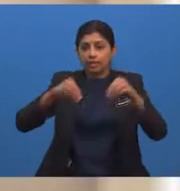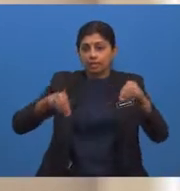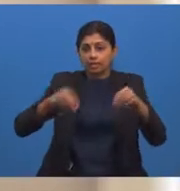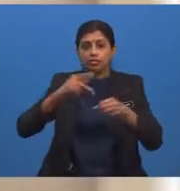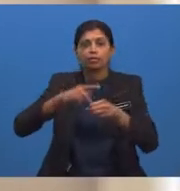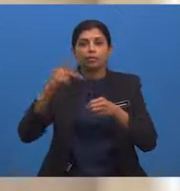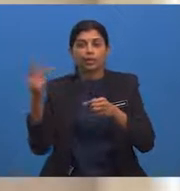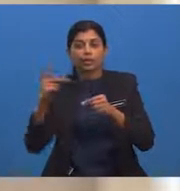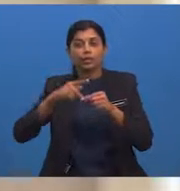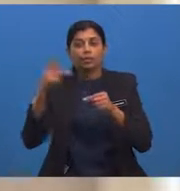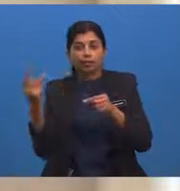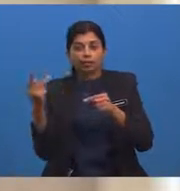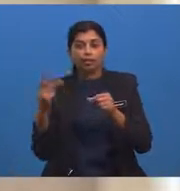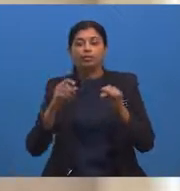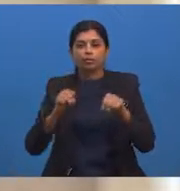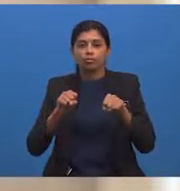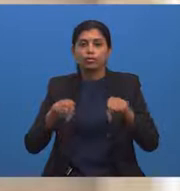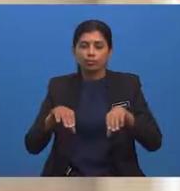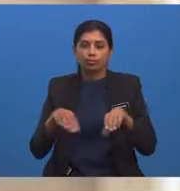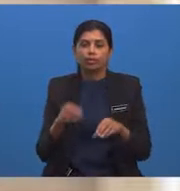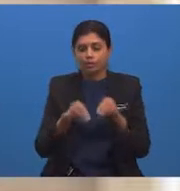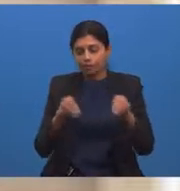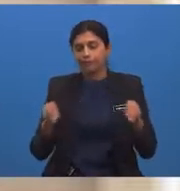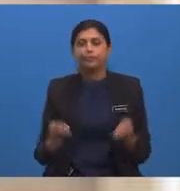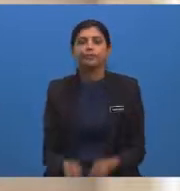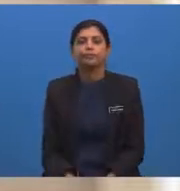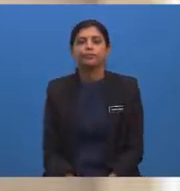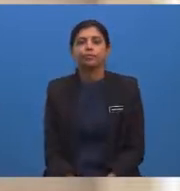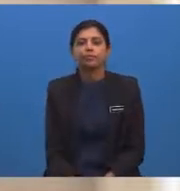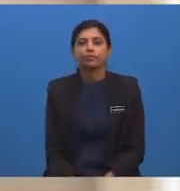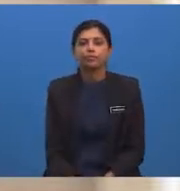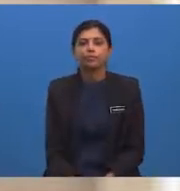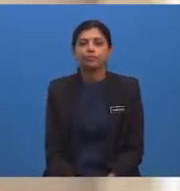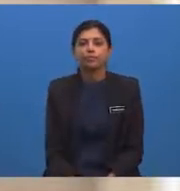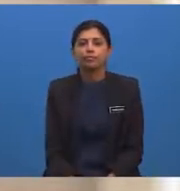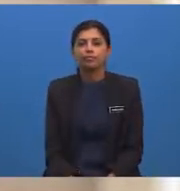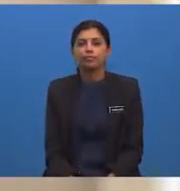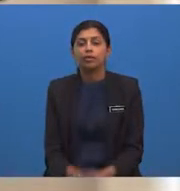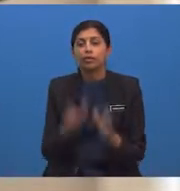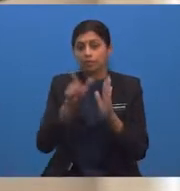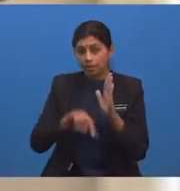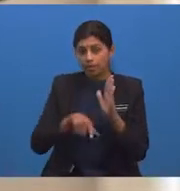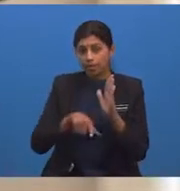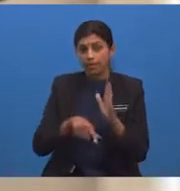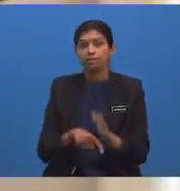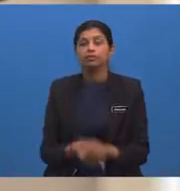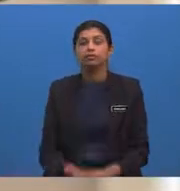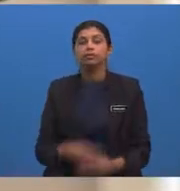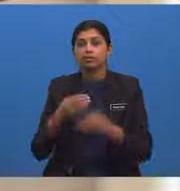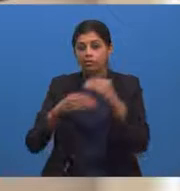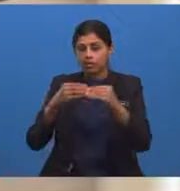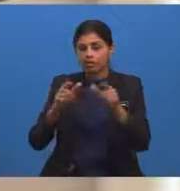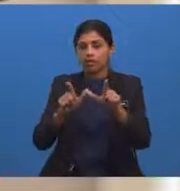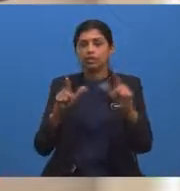ratus dapat diusahakan sepanjang tahun. Ketiga, membina pelabuhan. Pemerintah dan